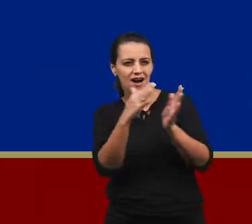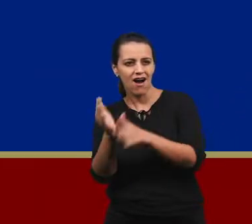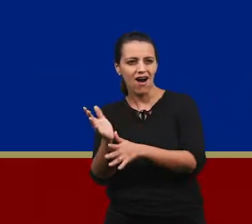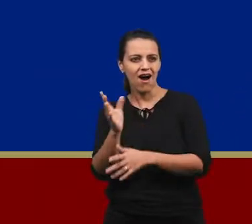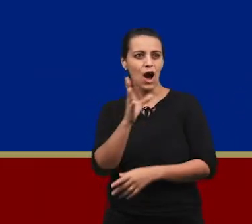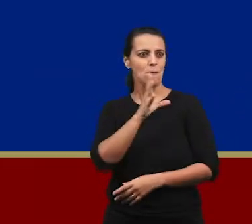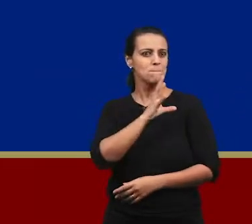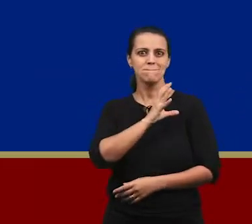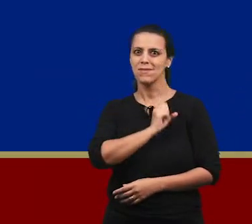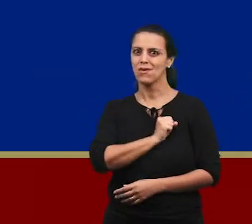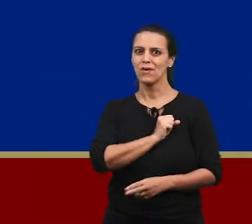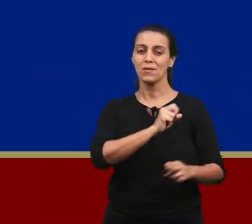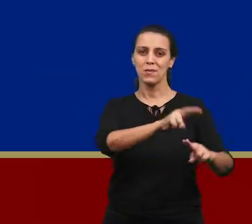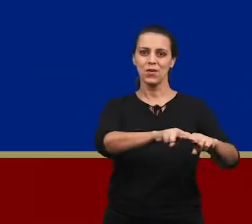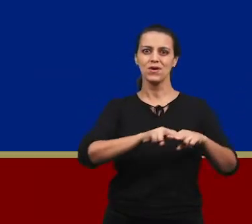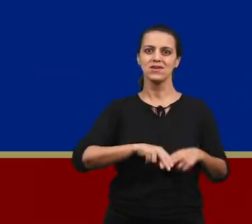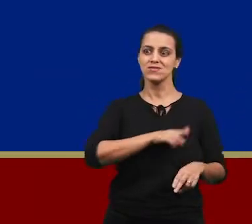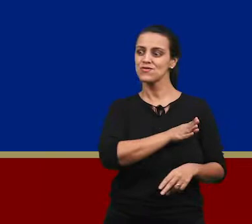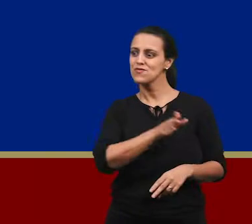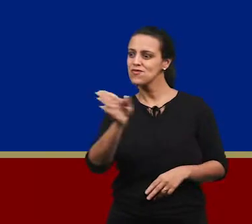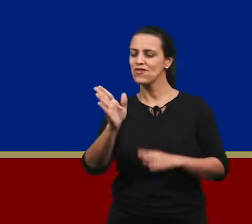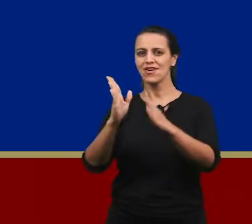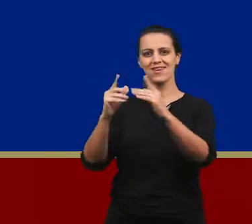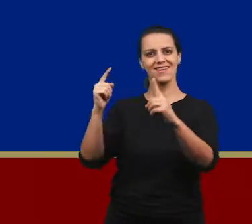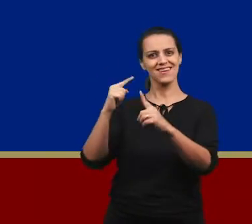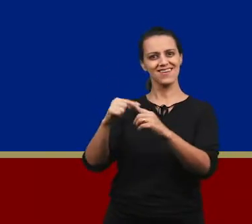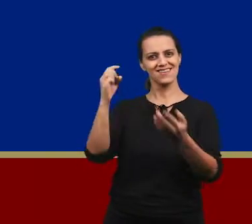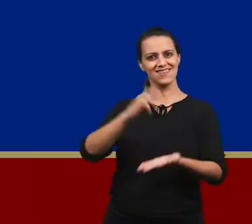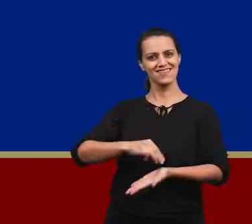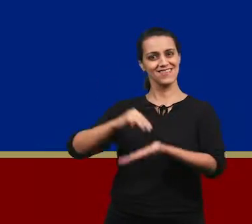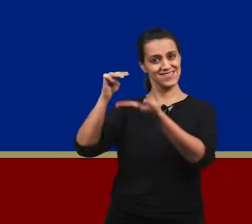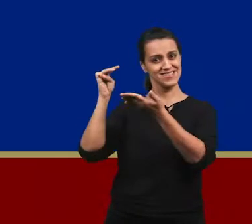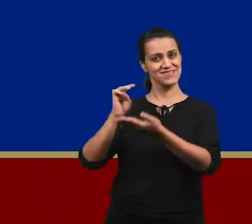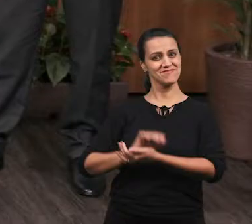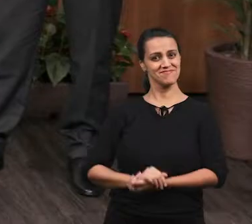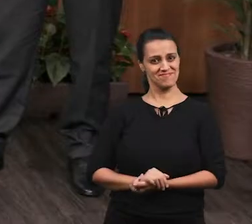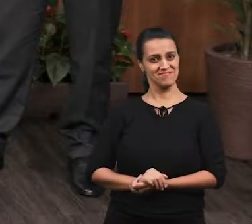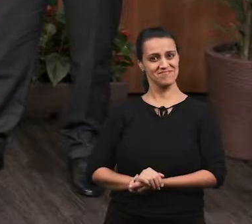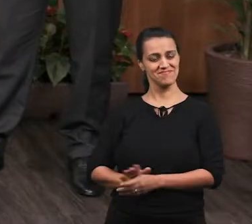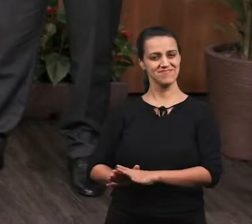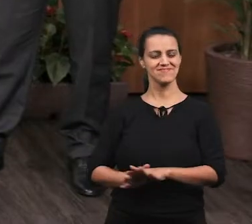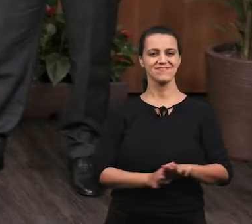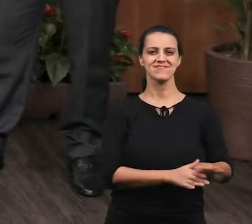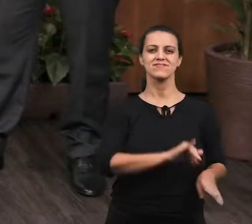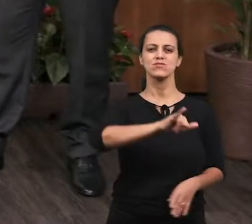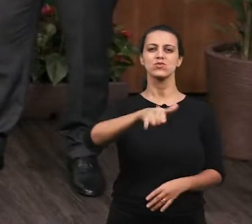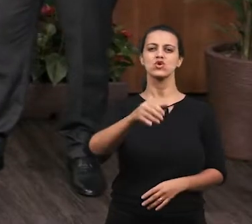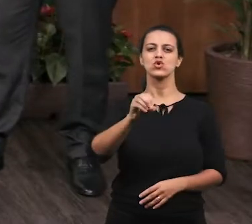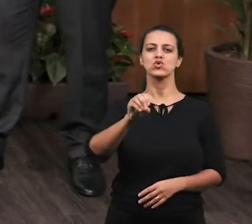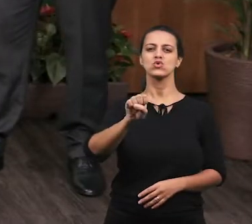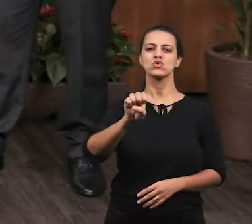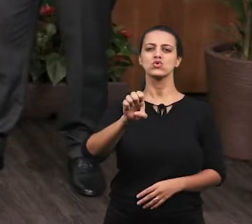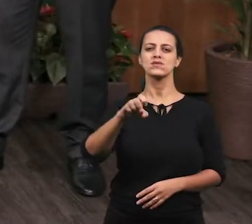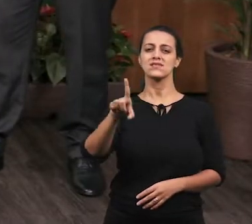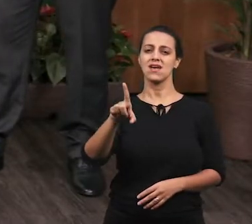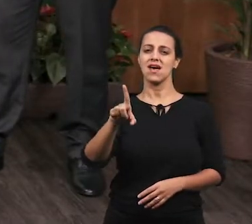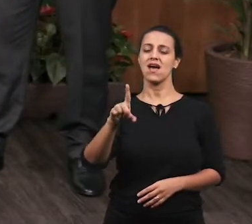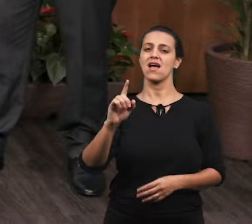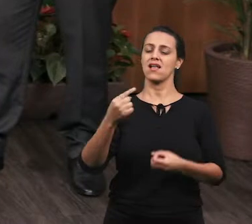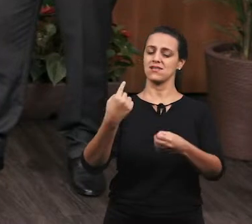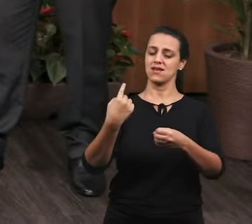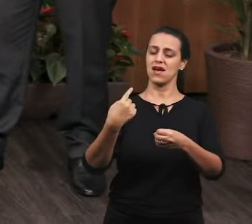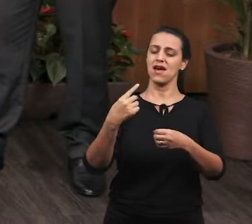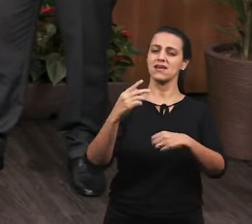скинии, и это привело их к тому, что они пришли в нашу церковь. Брат Джузе Филиппе из